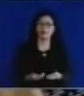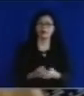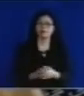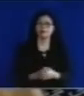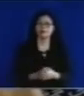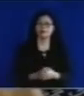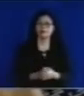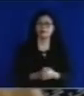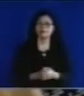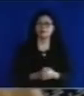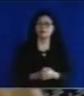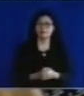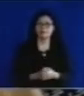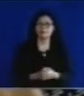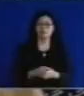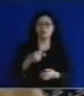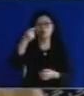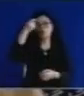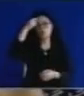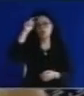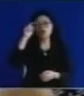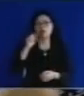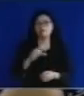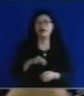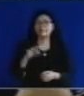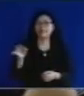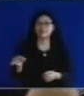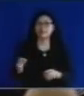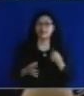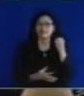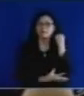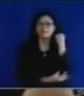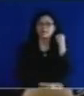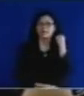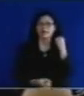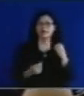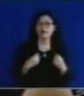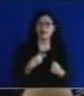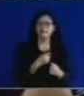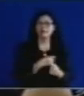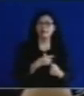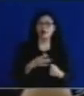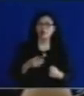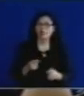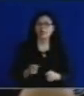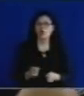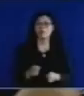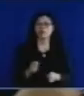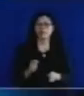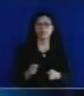kasih. Untuk mengentaskan kemiskinan, kami melakukan terobosan-terobosan. Yang